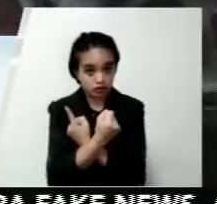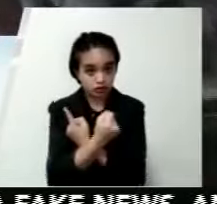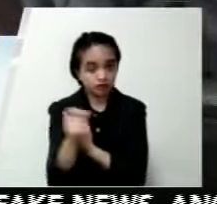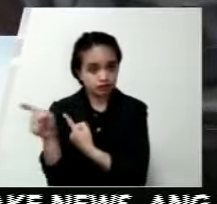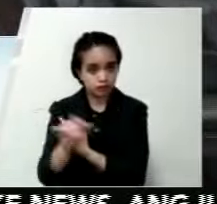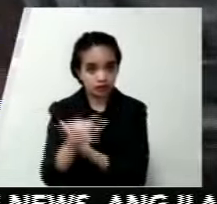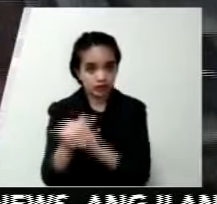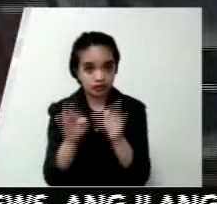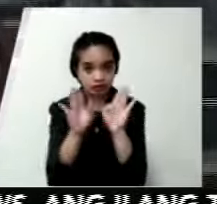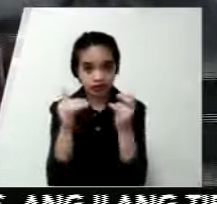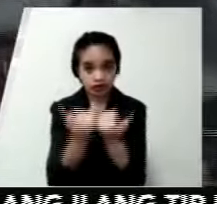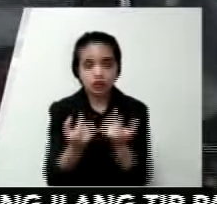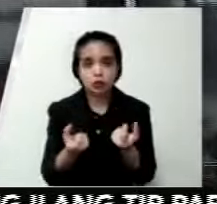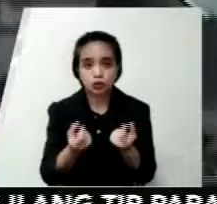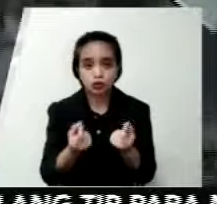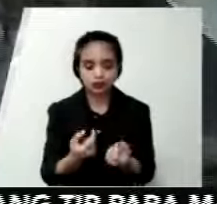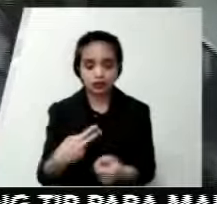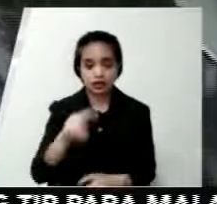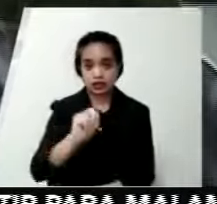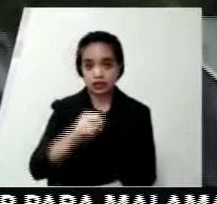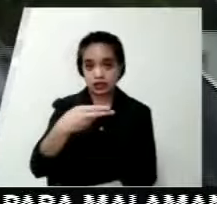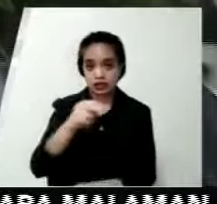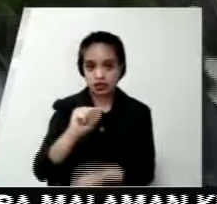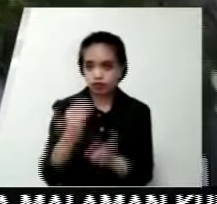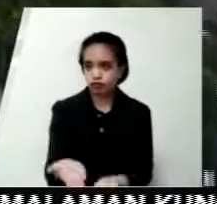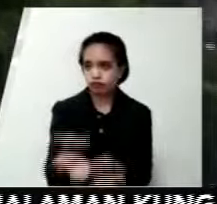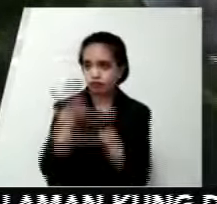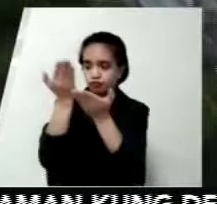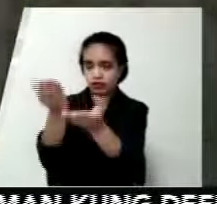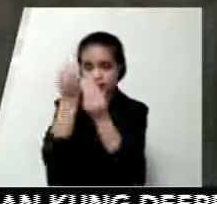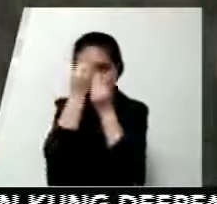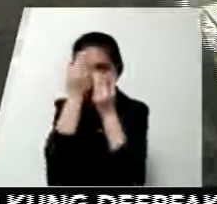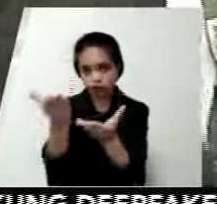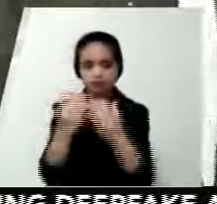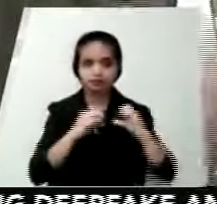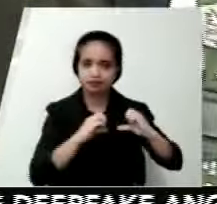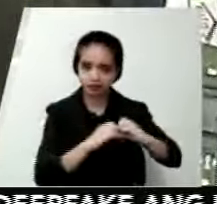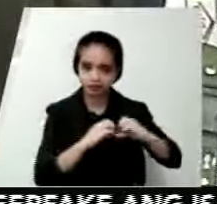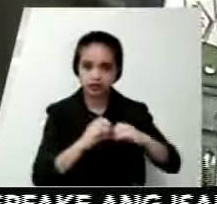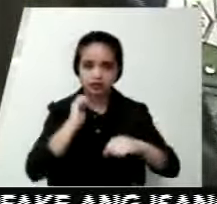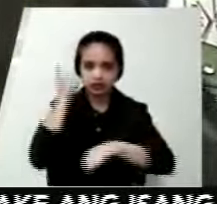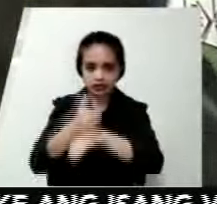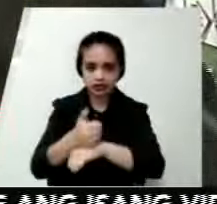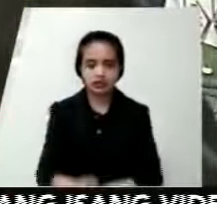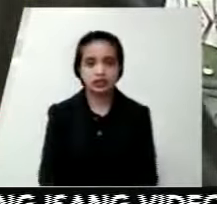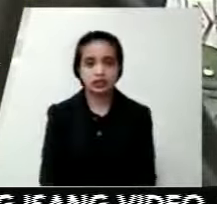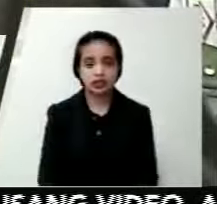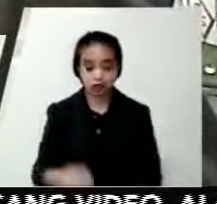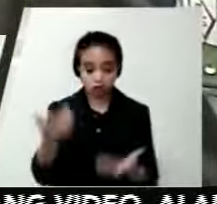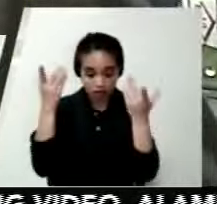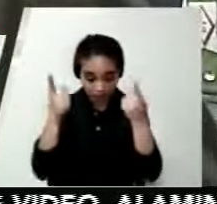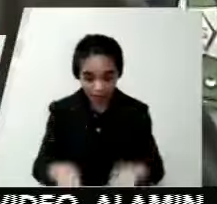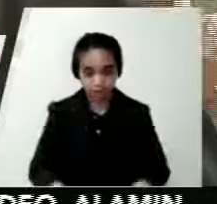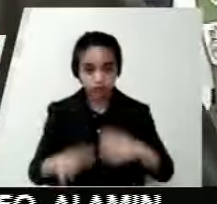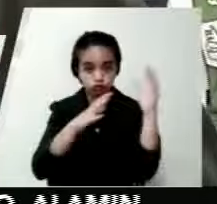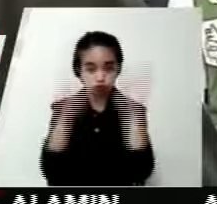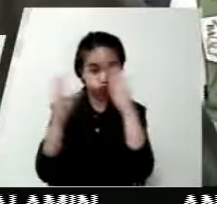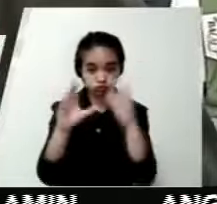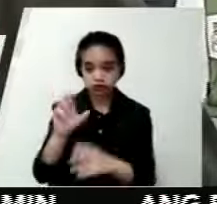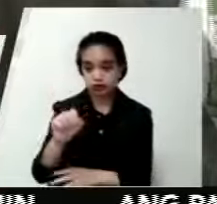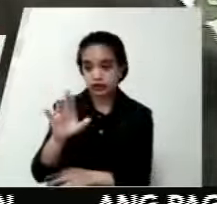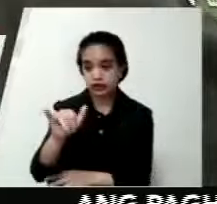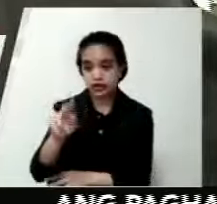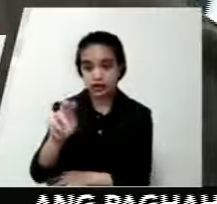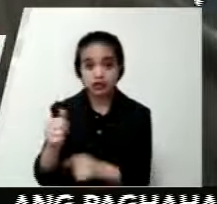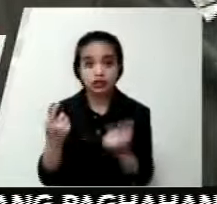ng National Housing Authority sa GMA Kapuso Foundation. During the Typhoon Karina, nagmamonitor po kami ng resettlement